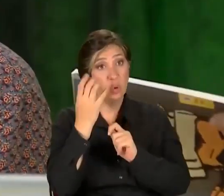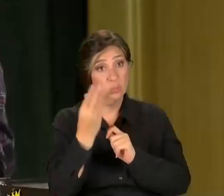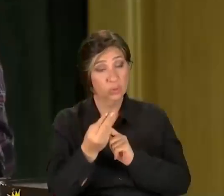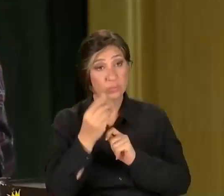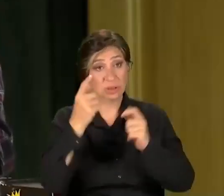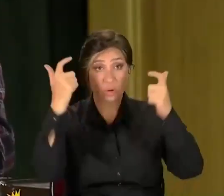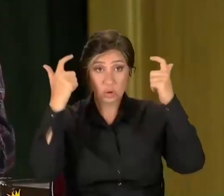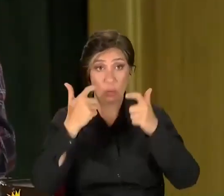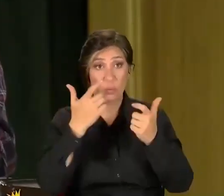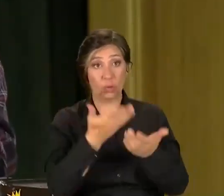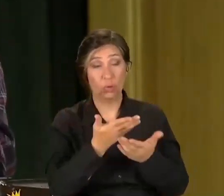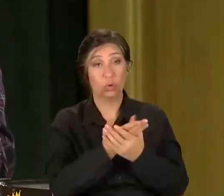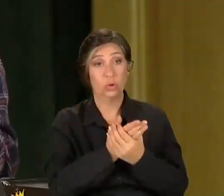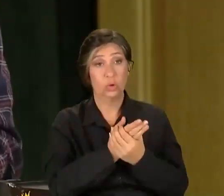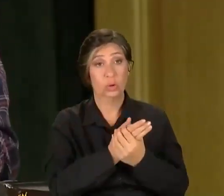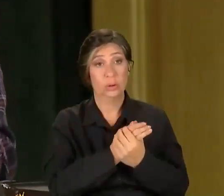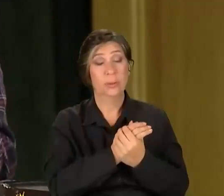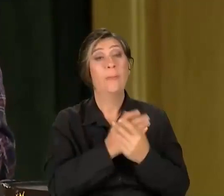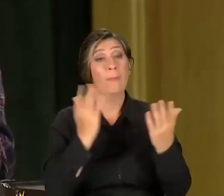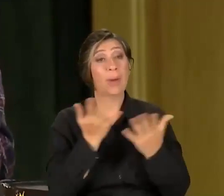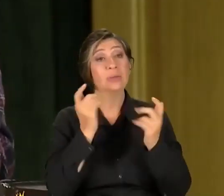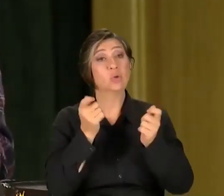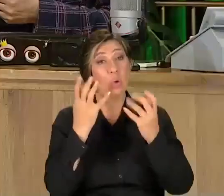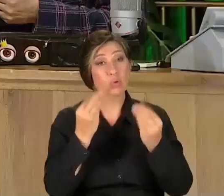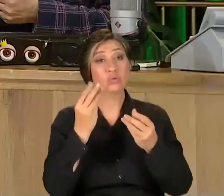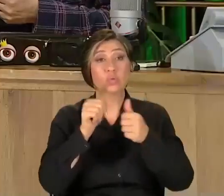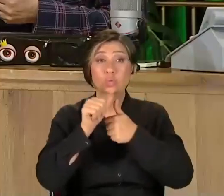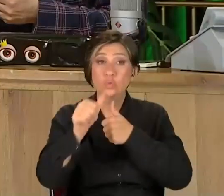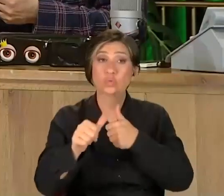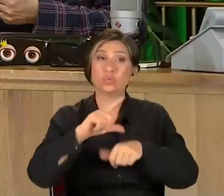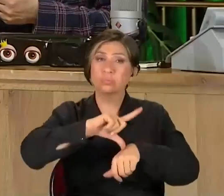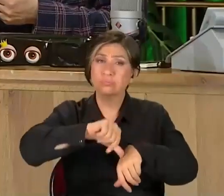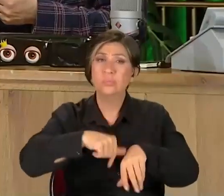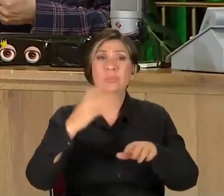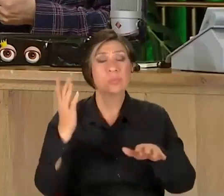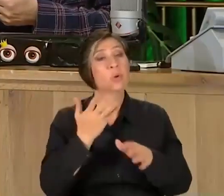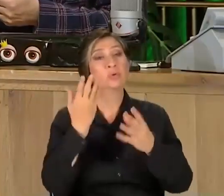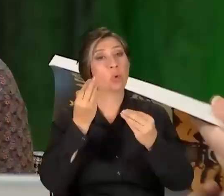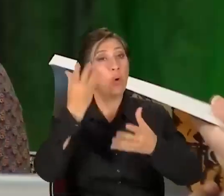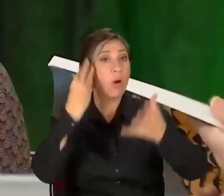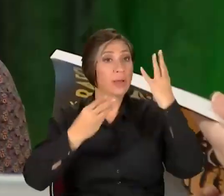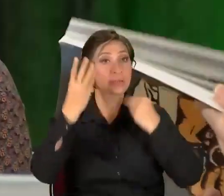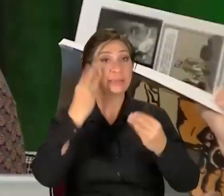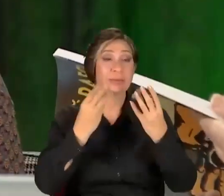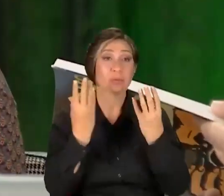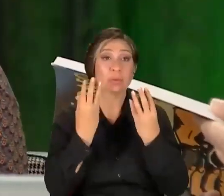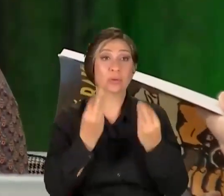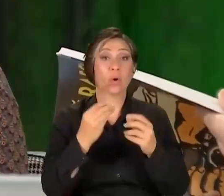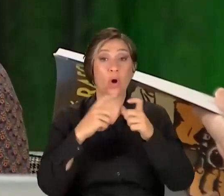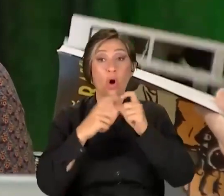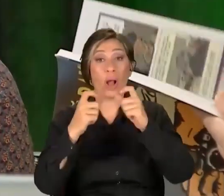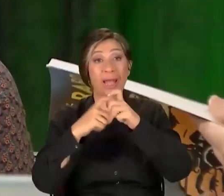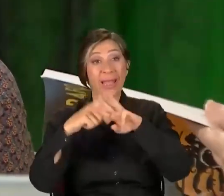olmuştur ve bir sorumluluk tabii ki bu aynı zamanda. Bayağı zor oldu, bayağı da uzun sürdü. Ama tabii çok öğretici de oluyor bir yandan. Yani ben hani